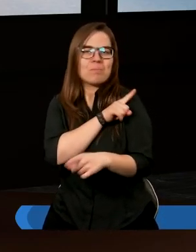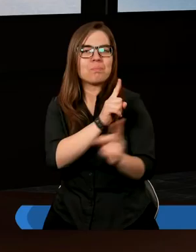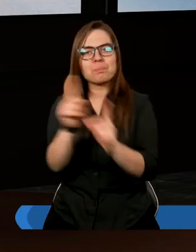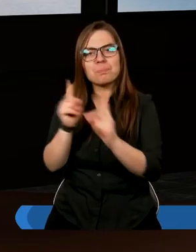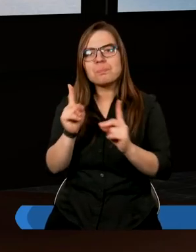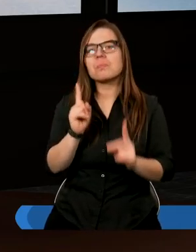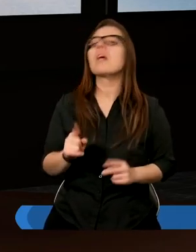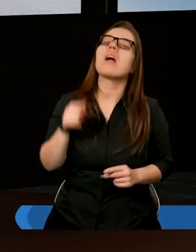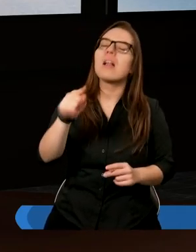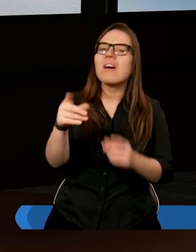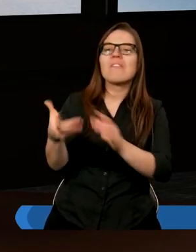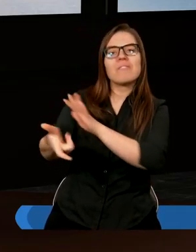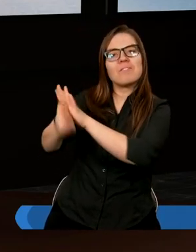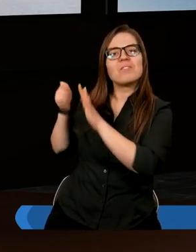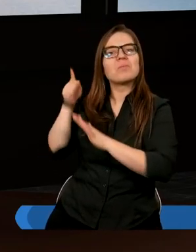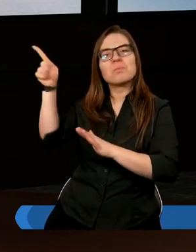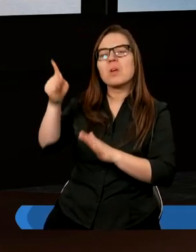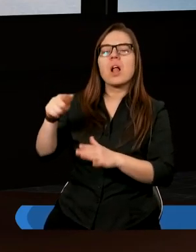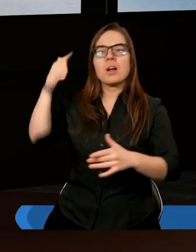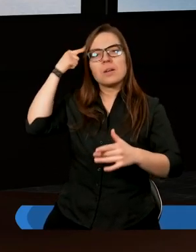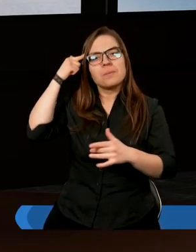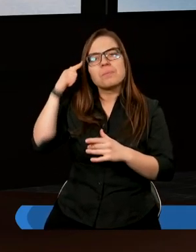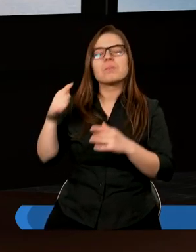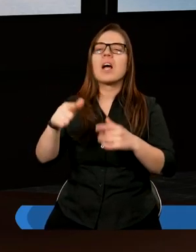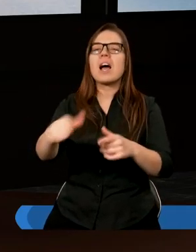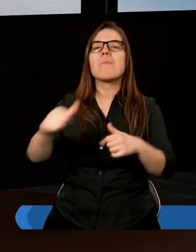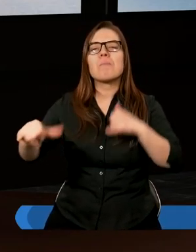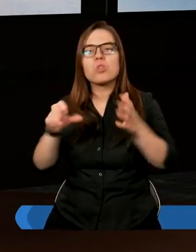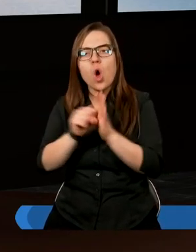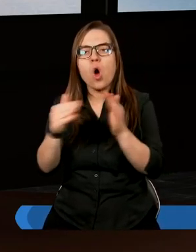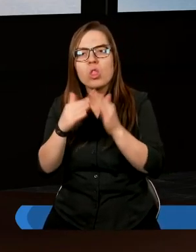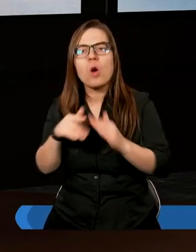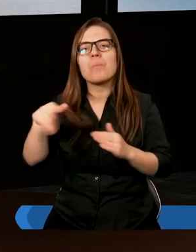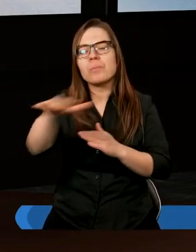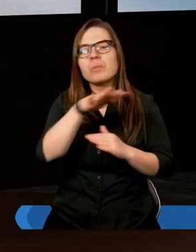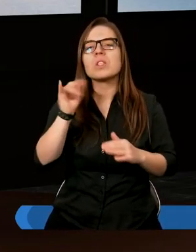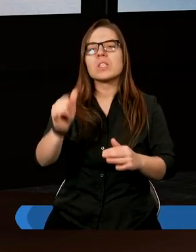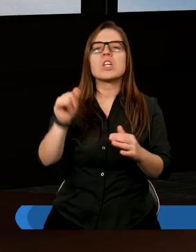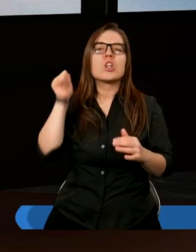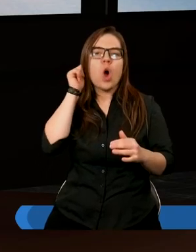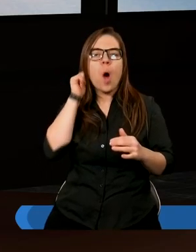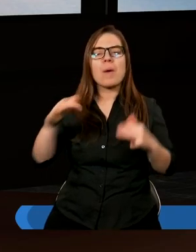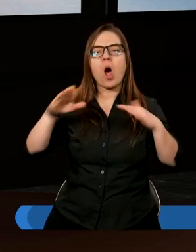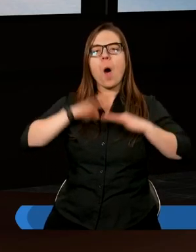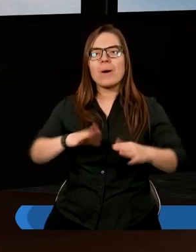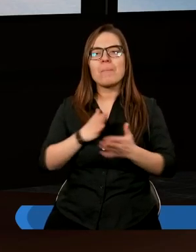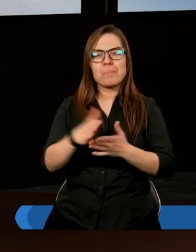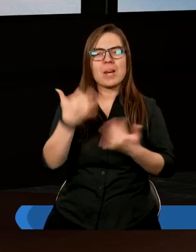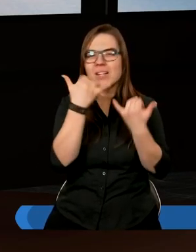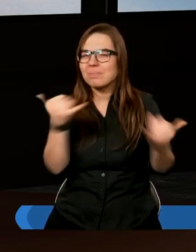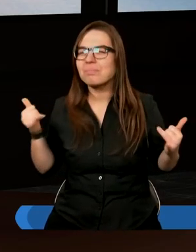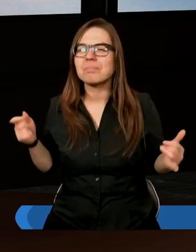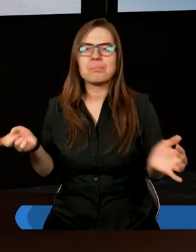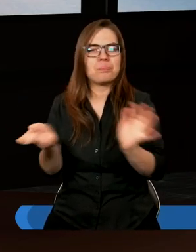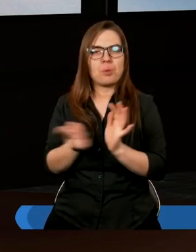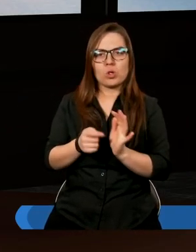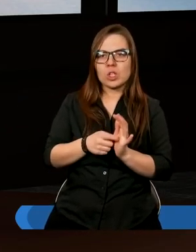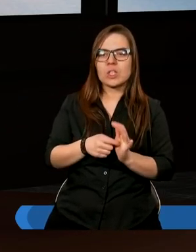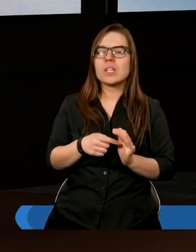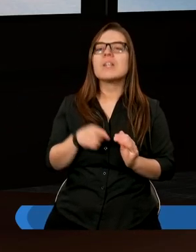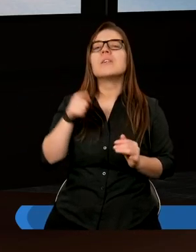Albowiem z nich wywodzą się ci, którzy wdzierają się do domów i usiedlają kobiety opanowane przez różne porządliwości,